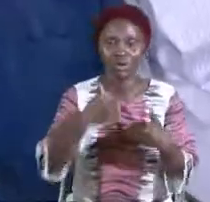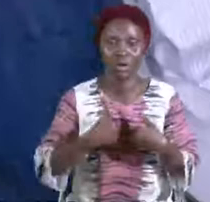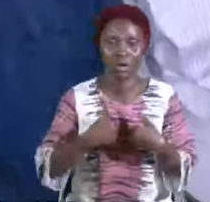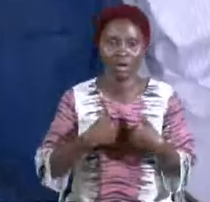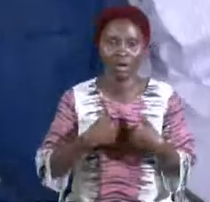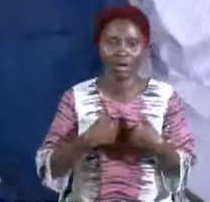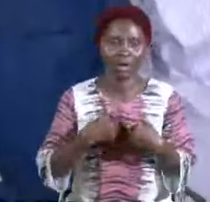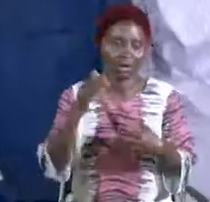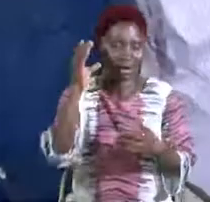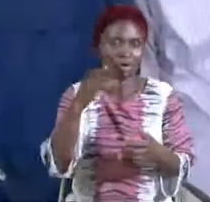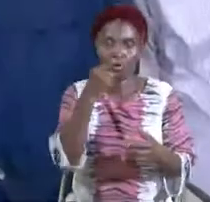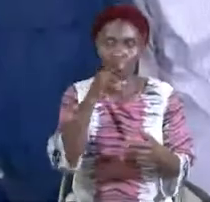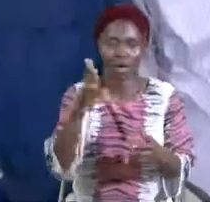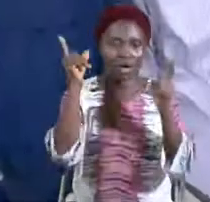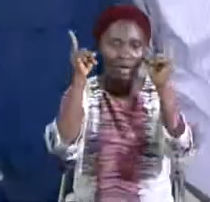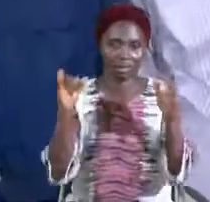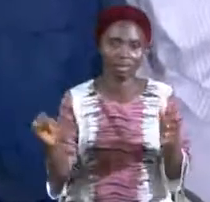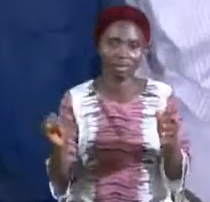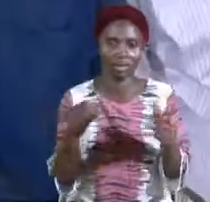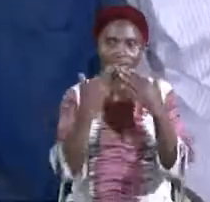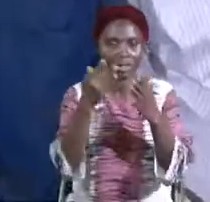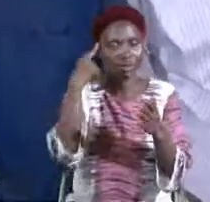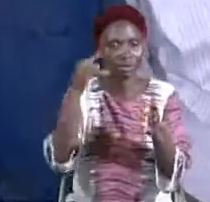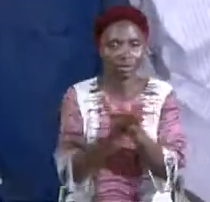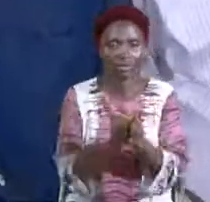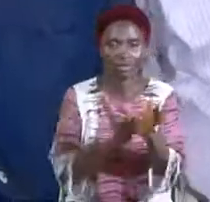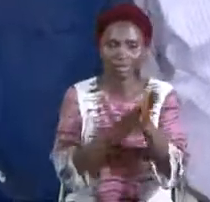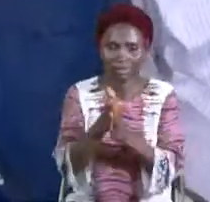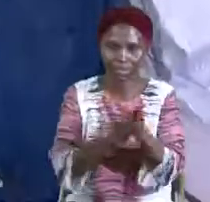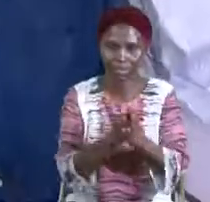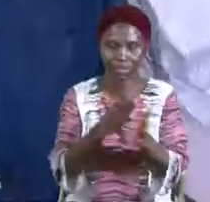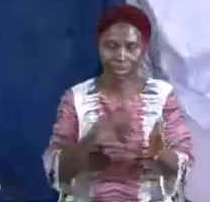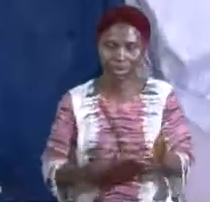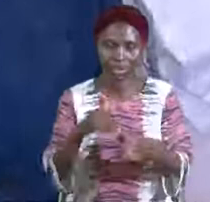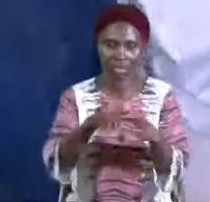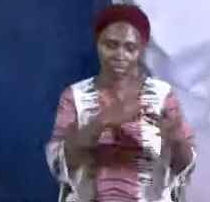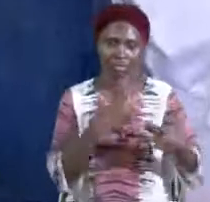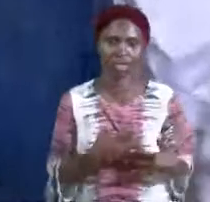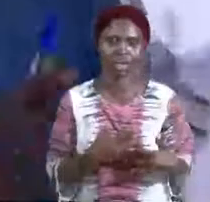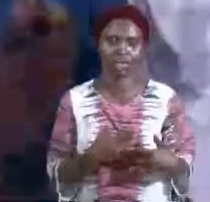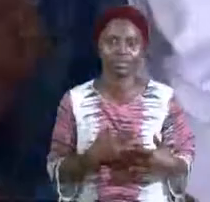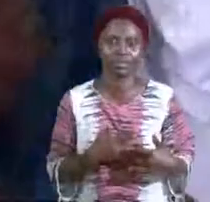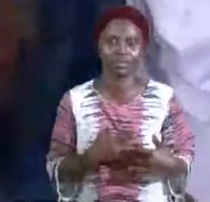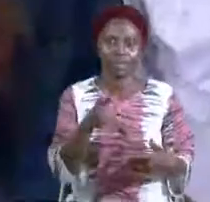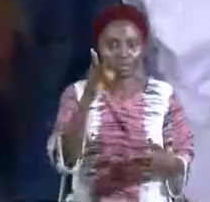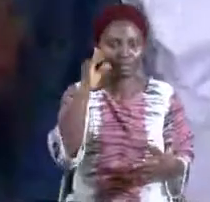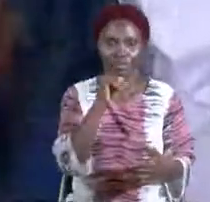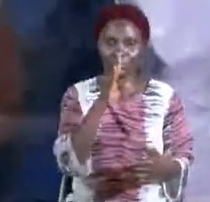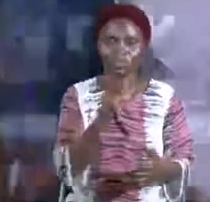connaît la passion, le désir et la faim de ton cœur. Tu ne seras pas déçu au nom de